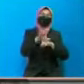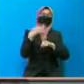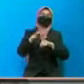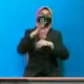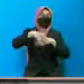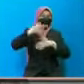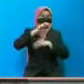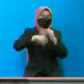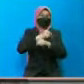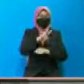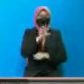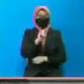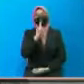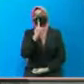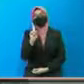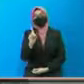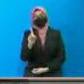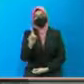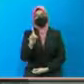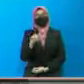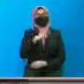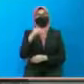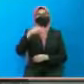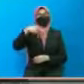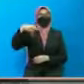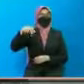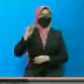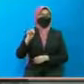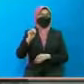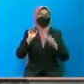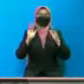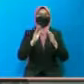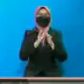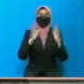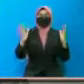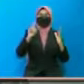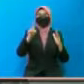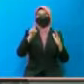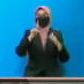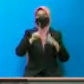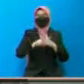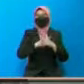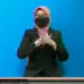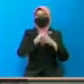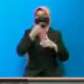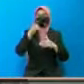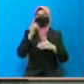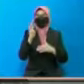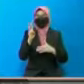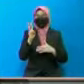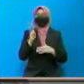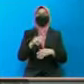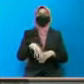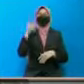pada awal tahun 2001 serta pelaksanaan PPN pasal 1 sejak awal Jun kerajaan telah melaksanakan vecu